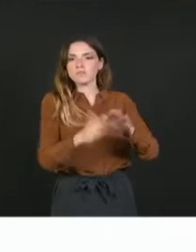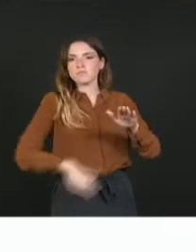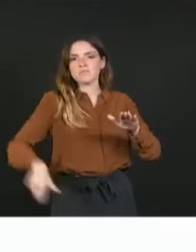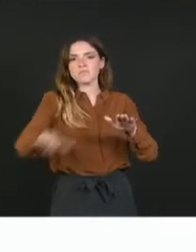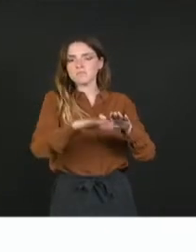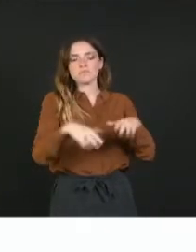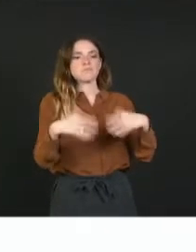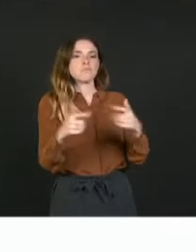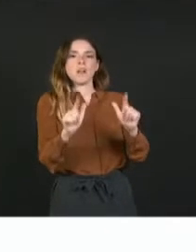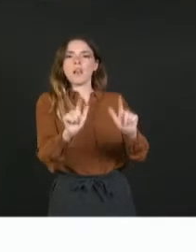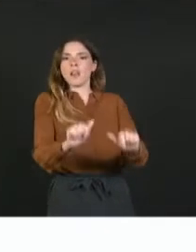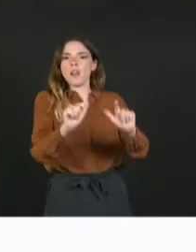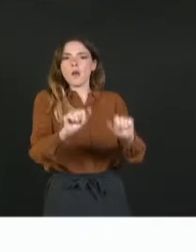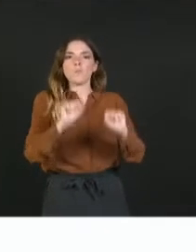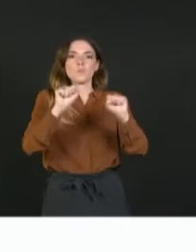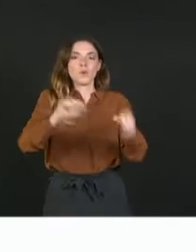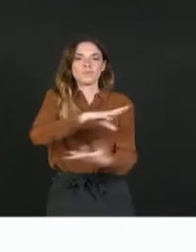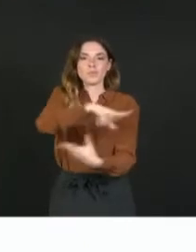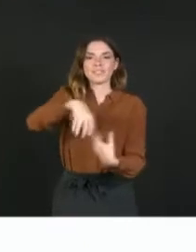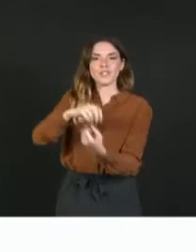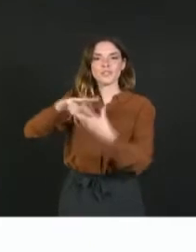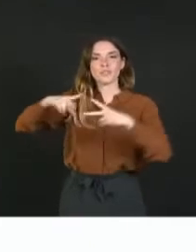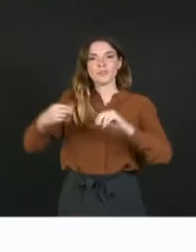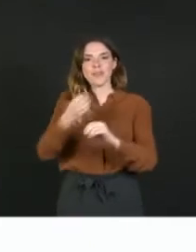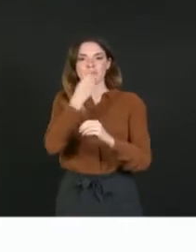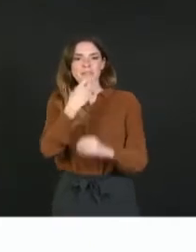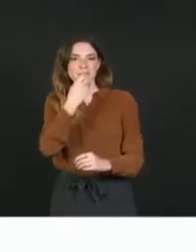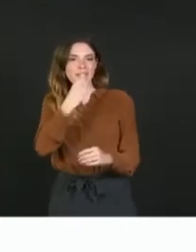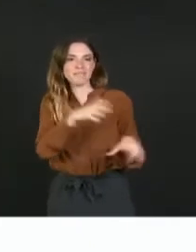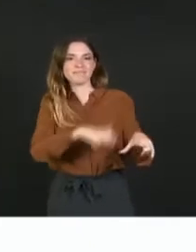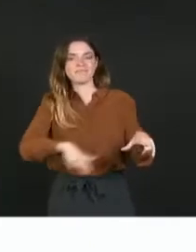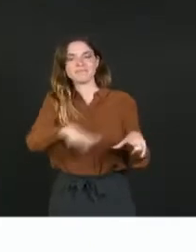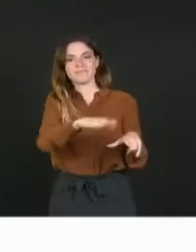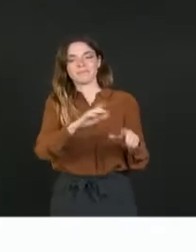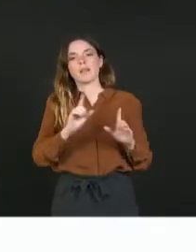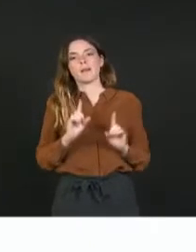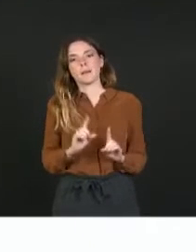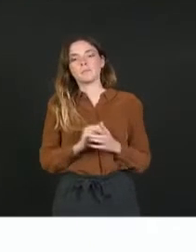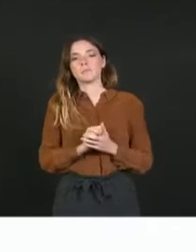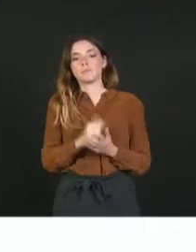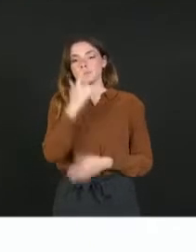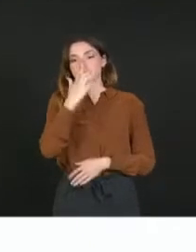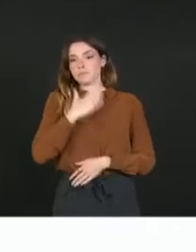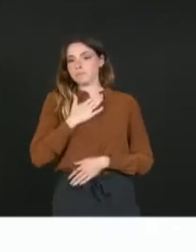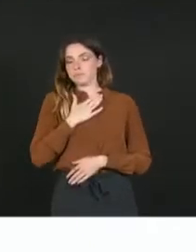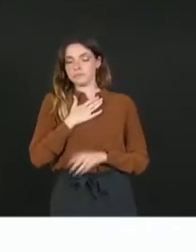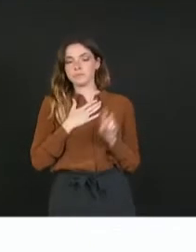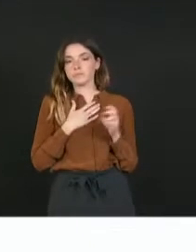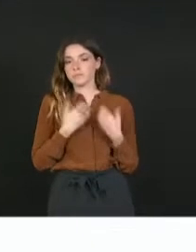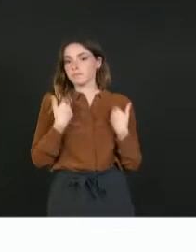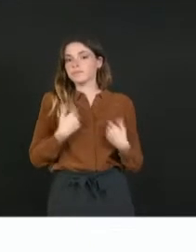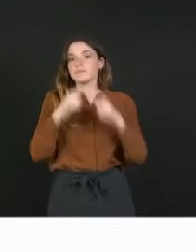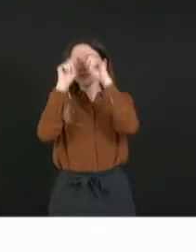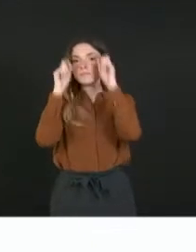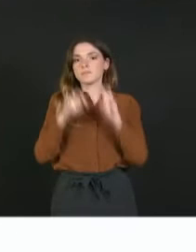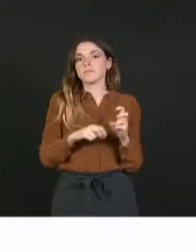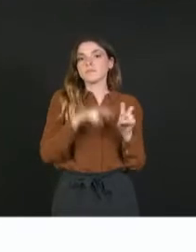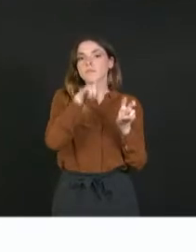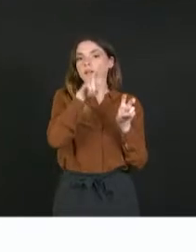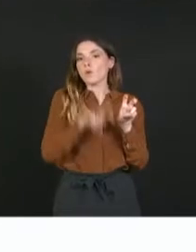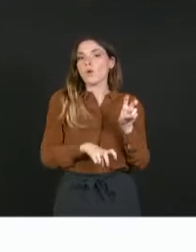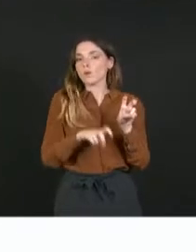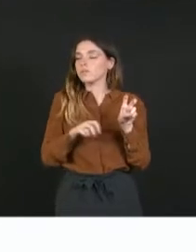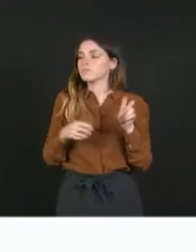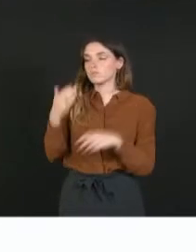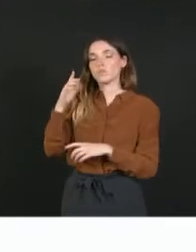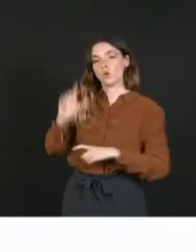recyclage urbain dans les villes, ce sont les friches. Et de mon point de vue d'écologue et de beaucoup d'écologues, on a dans